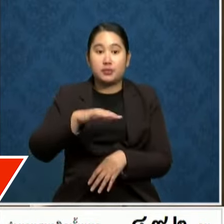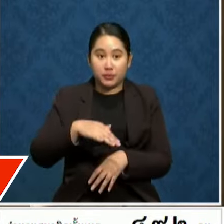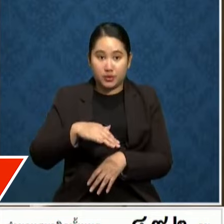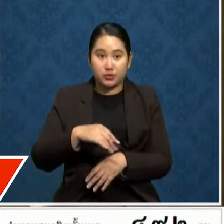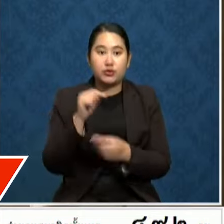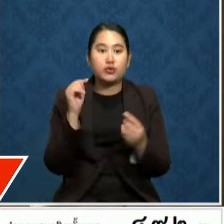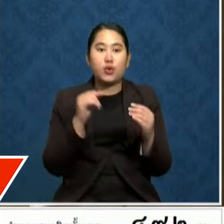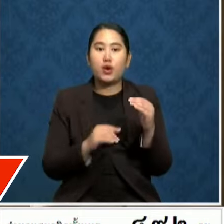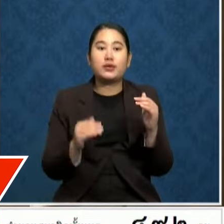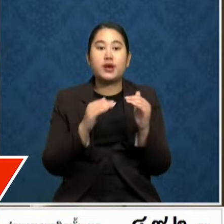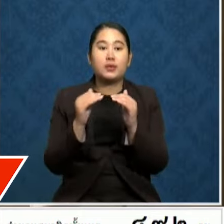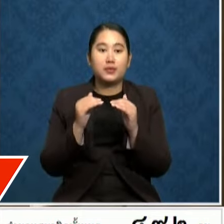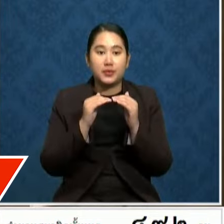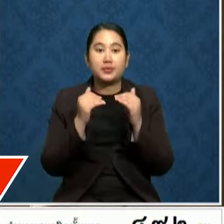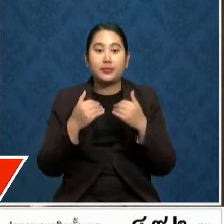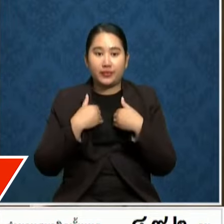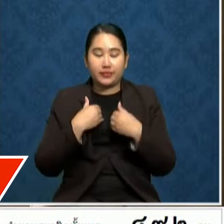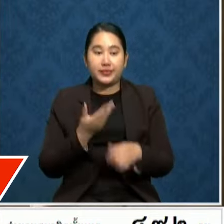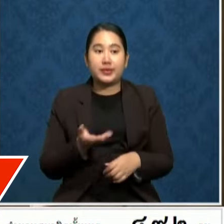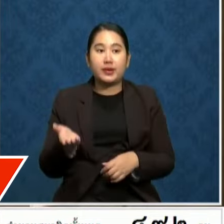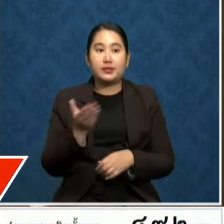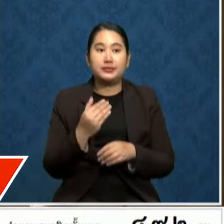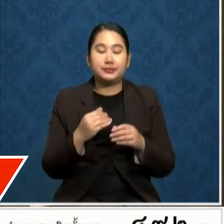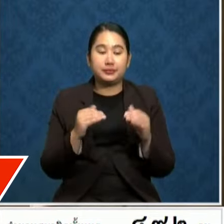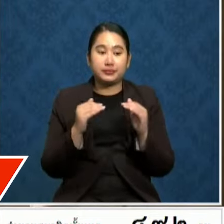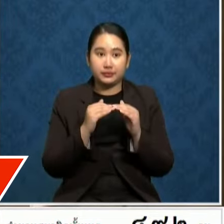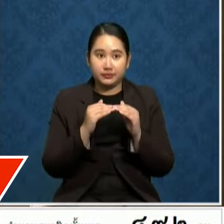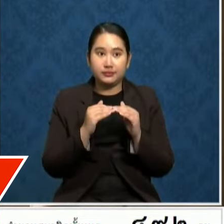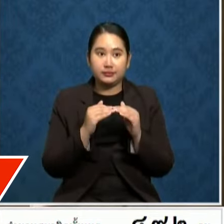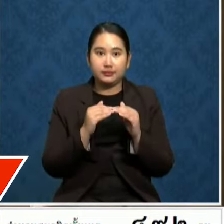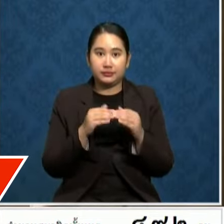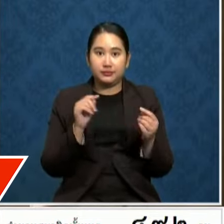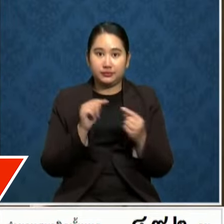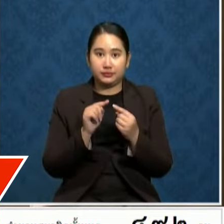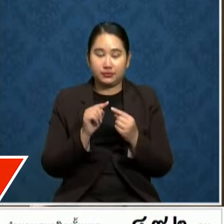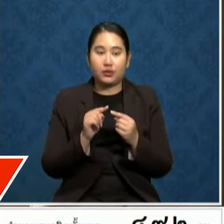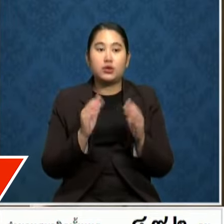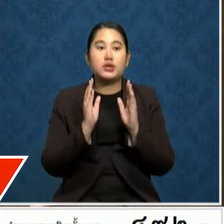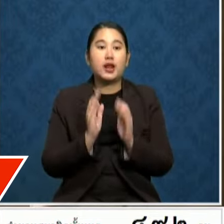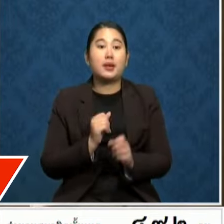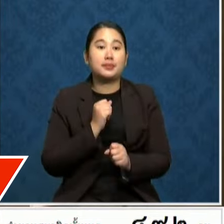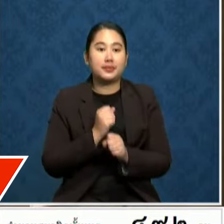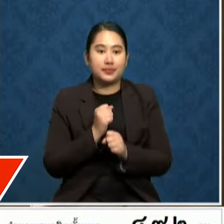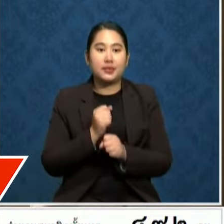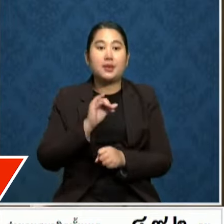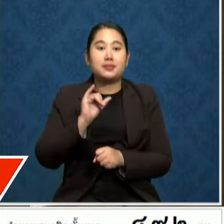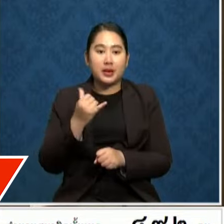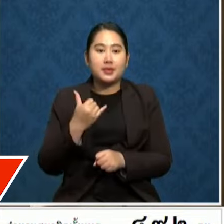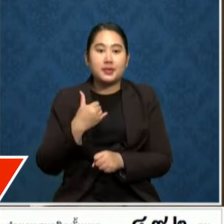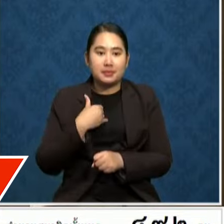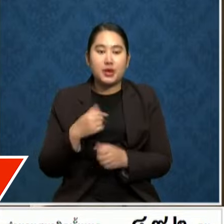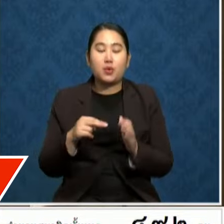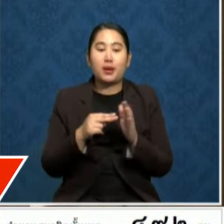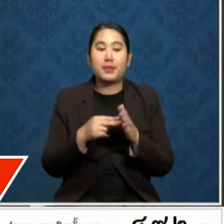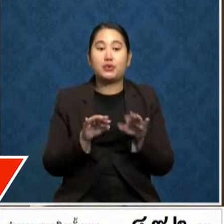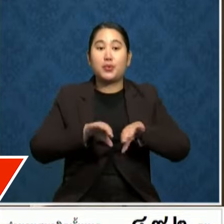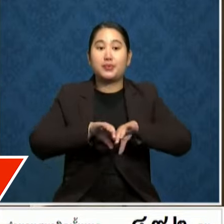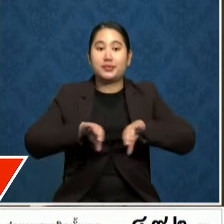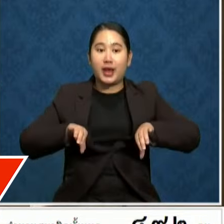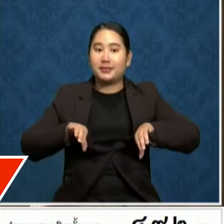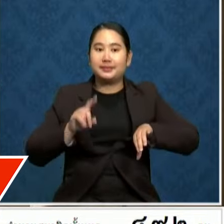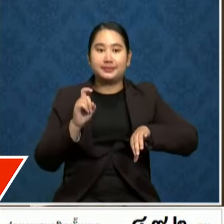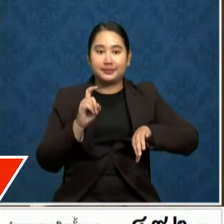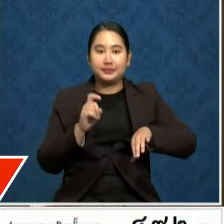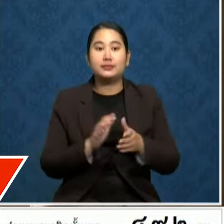ขึ้นอย่างเท่าเทียมกันพวกเขาได้รับสิทธิจากผู้สร้างของเขาด้วยสิทธิบางประการที่ไม่อาจแบ่งแยกได้